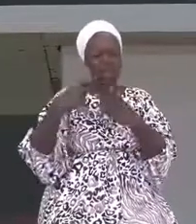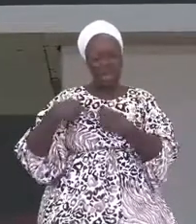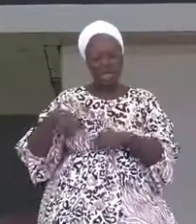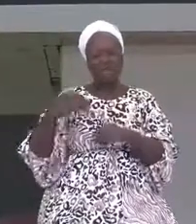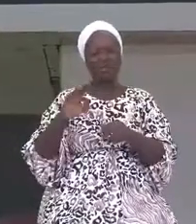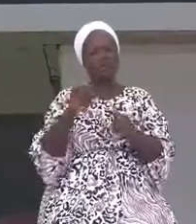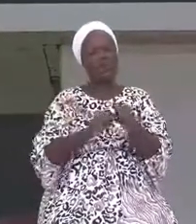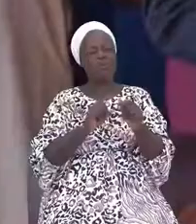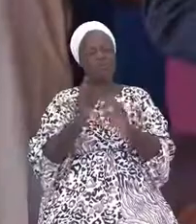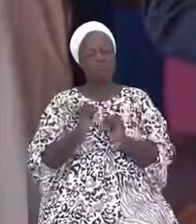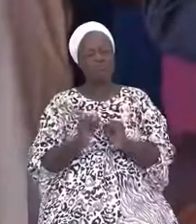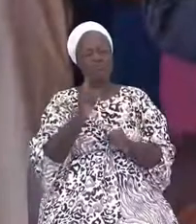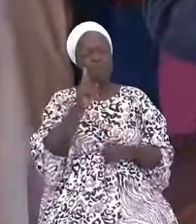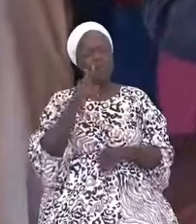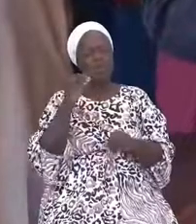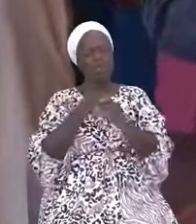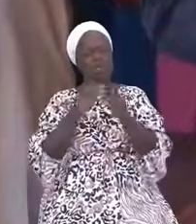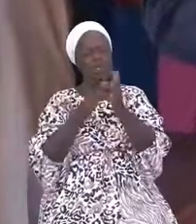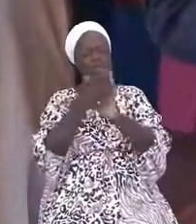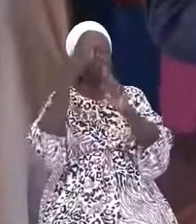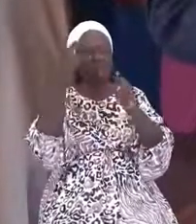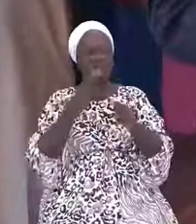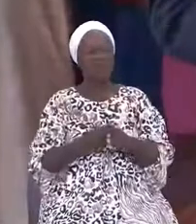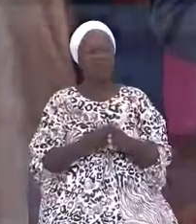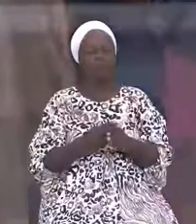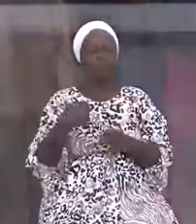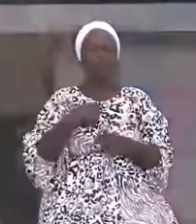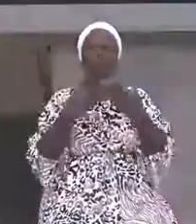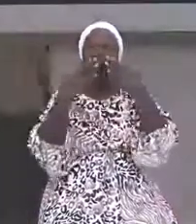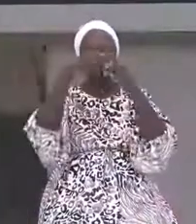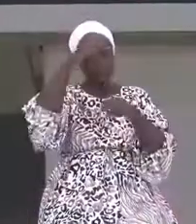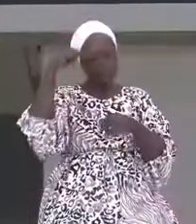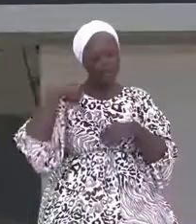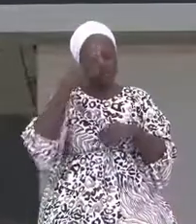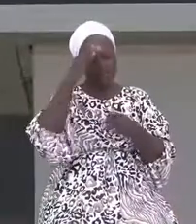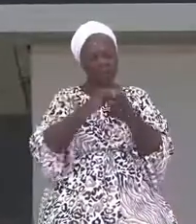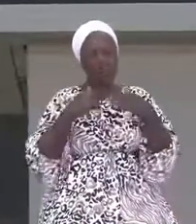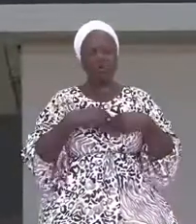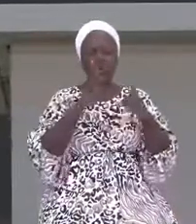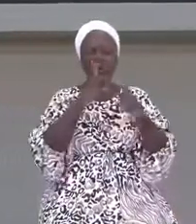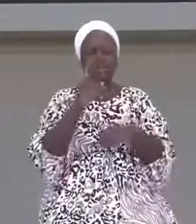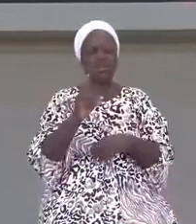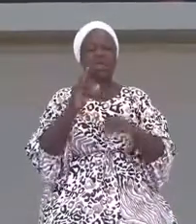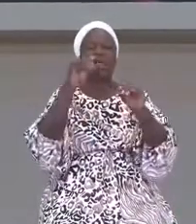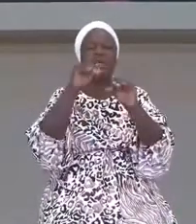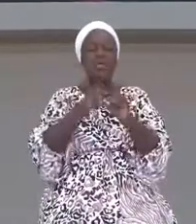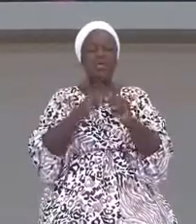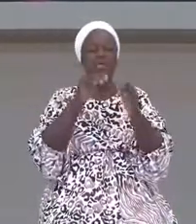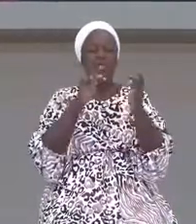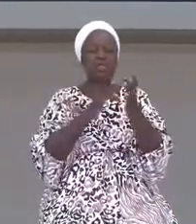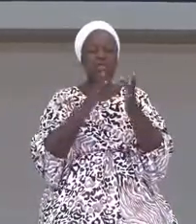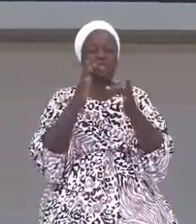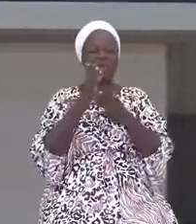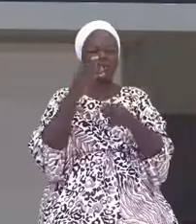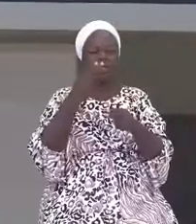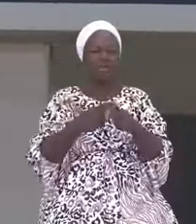de nous au nom de Jésus nous te remercions pour l'exaucement au nom de Jésus